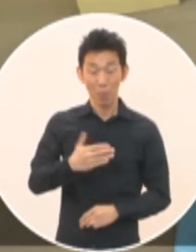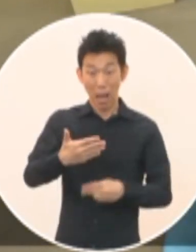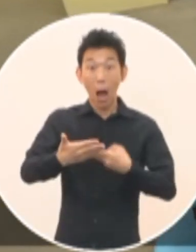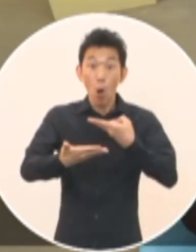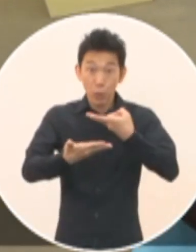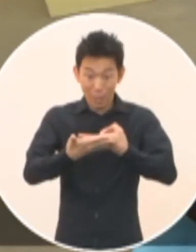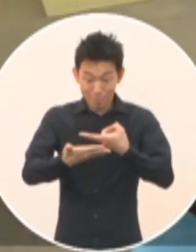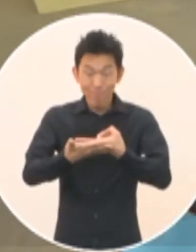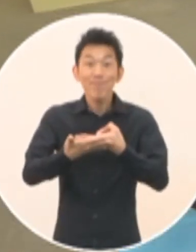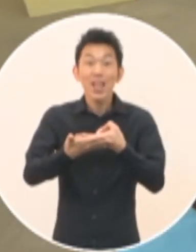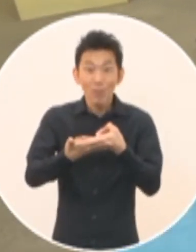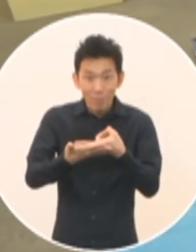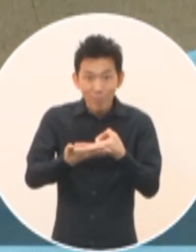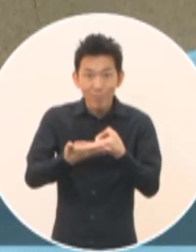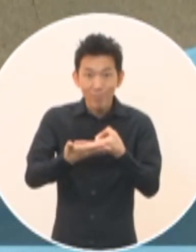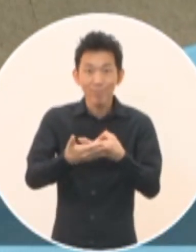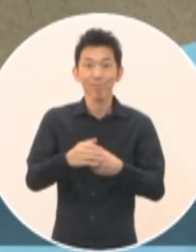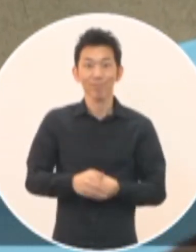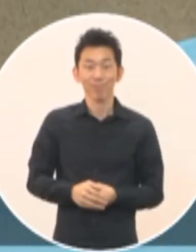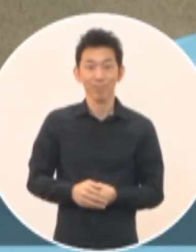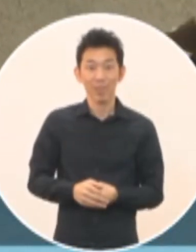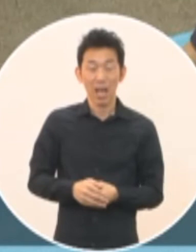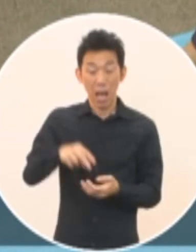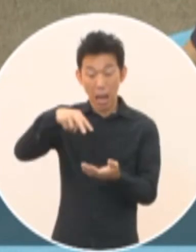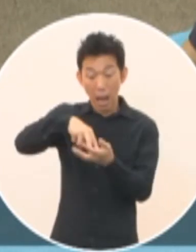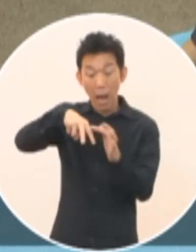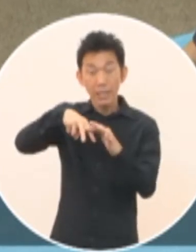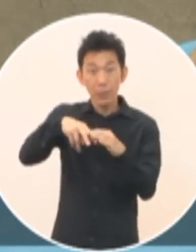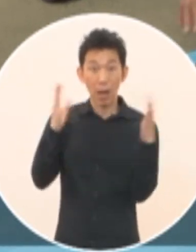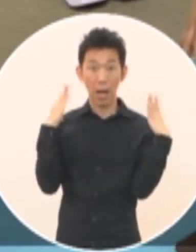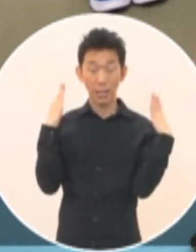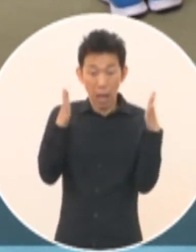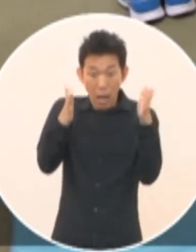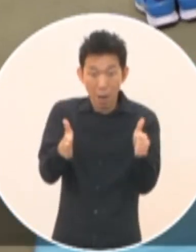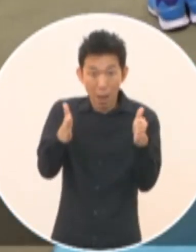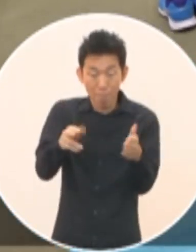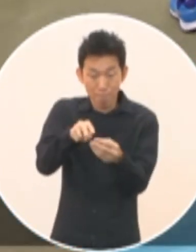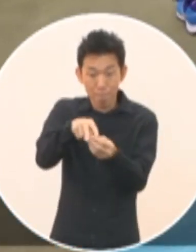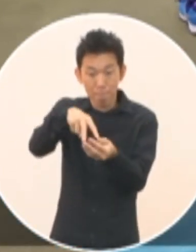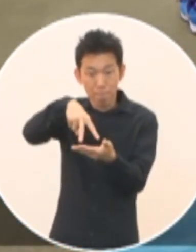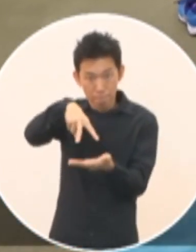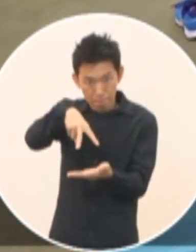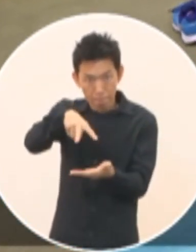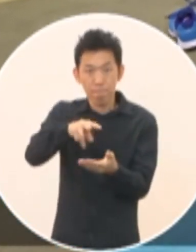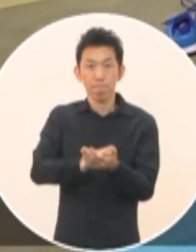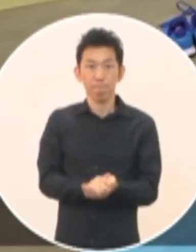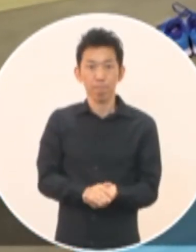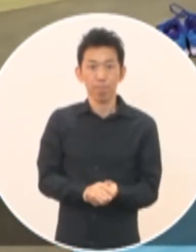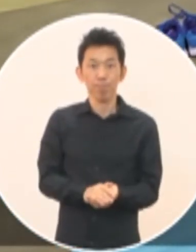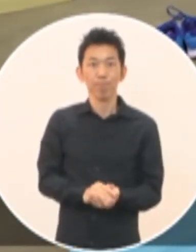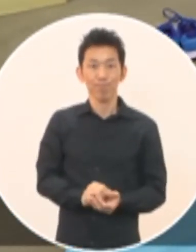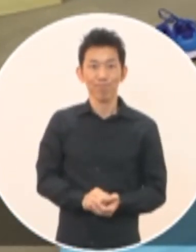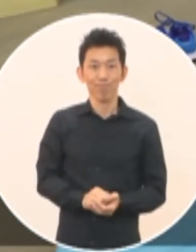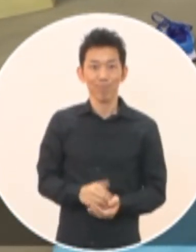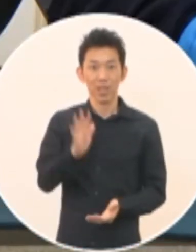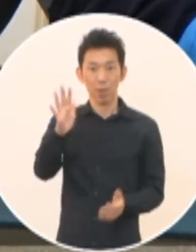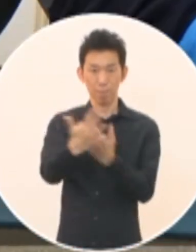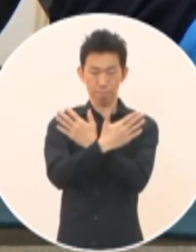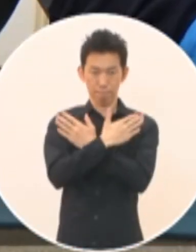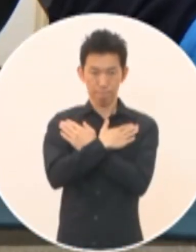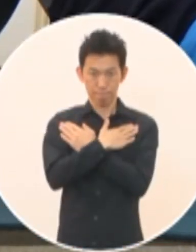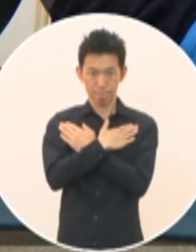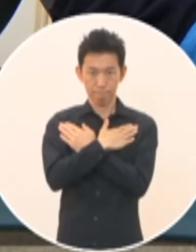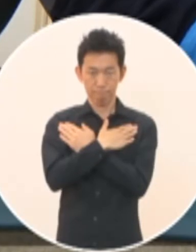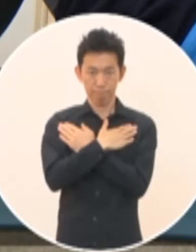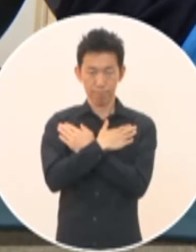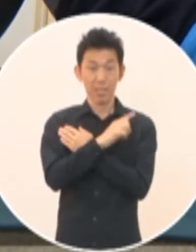ね。 はい、 出ます。 はい、 はい、じゃ足は肩幅ぐらいに 伸びます。肩幅ぐらい、 はい、はい、手は胸の前にクロスします。はい、は